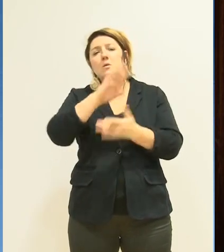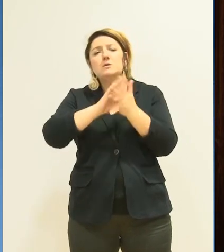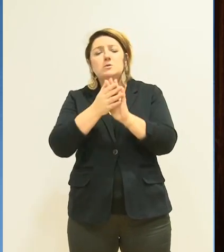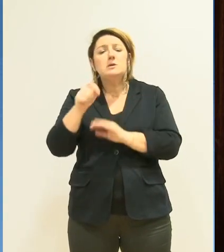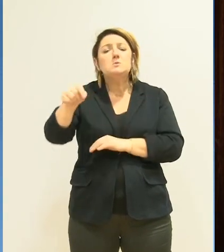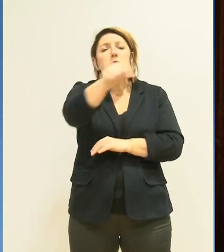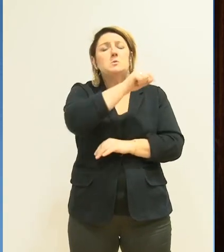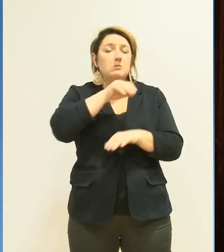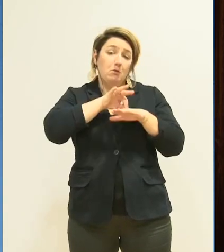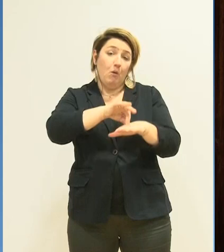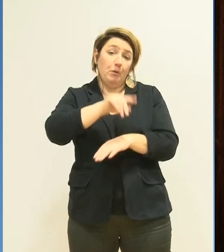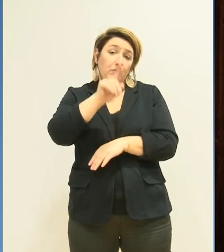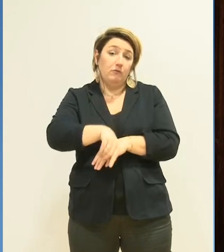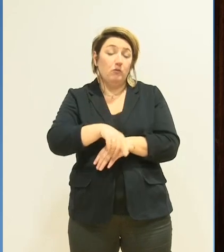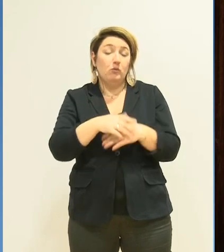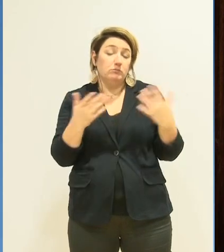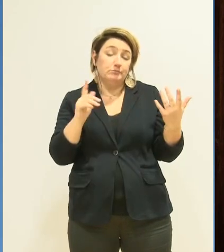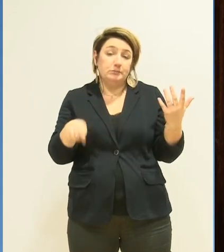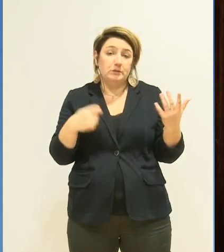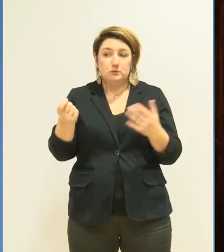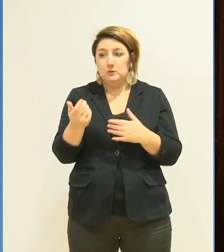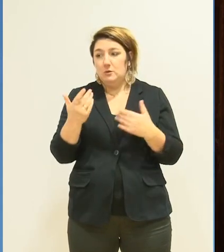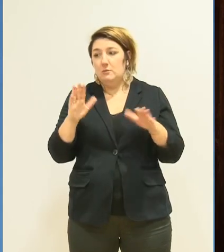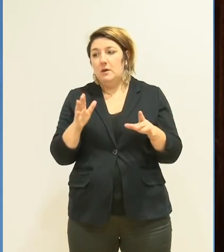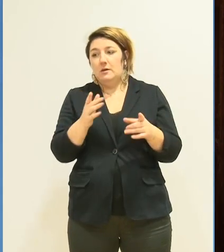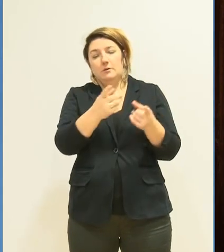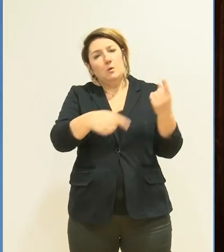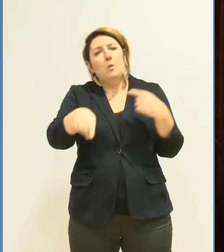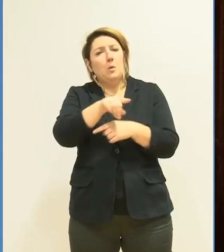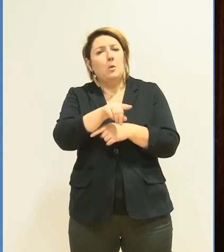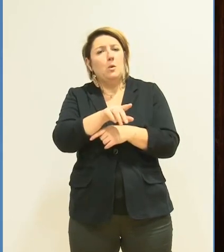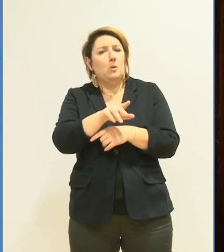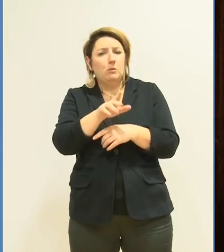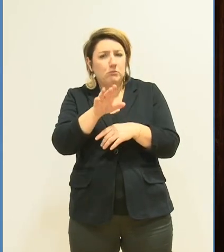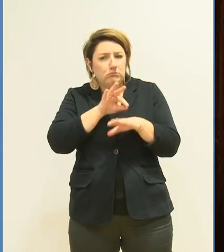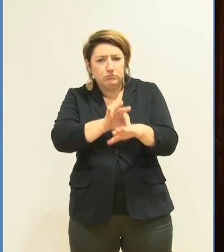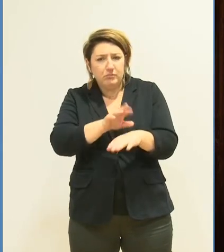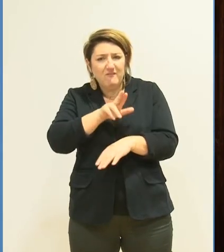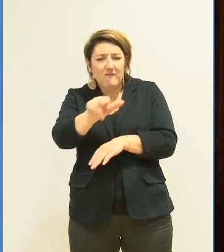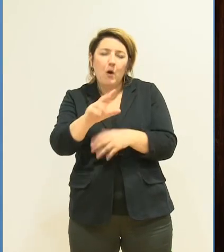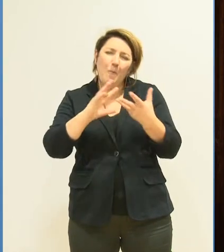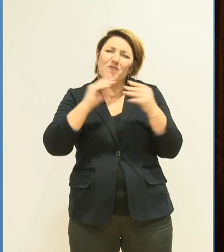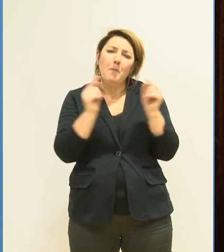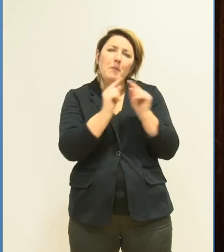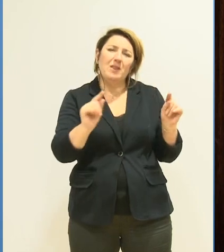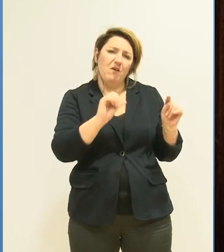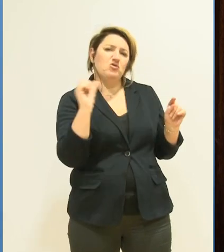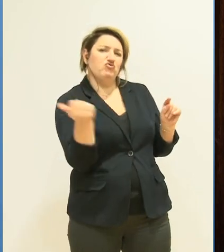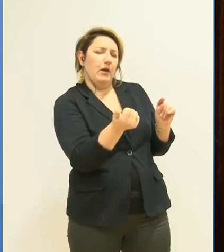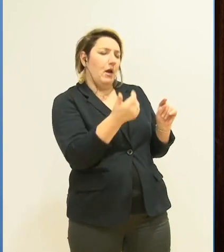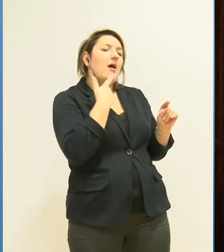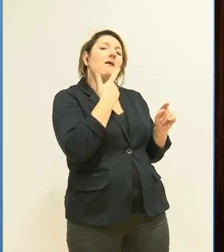et occupant des lieux mais qui seront accompagnés différemment par rapport à cette